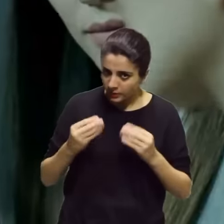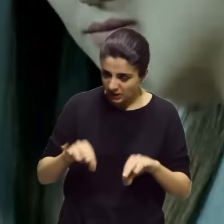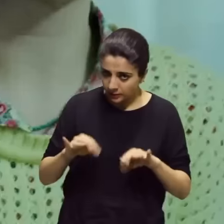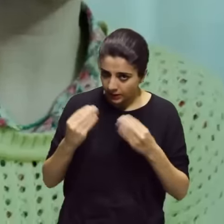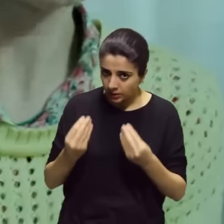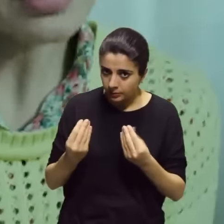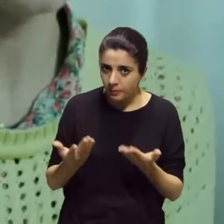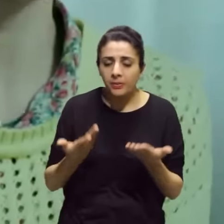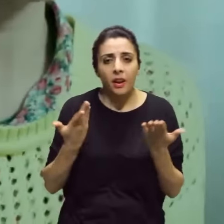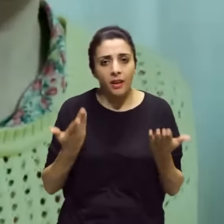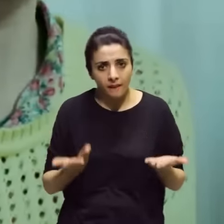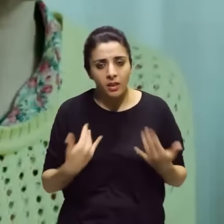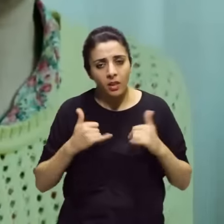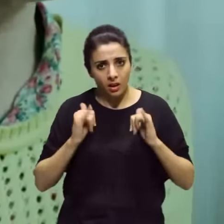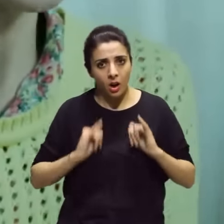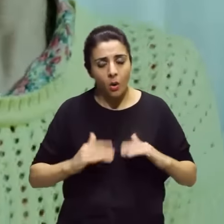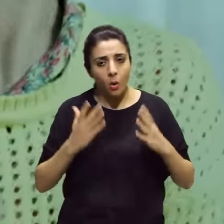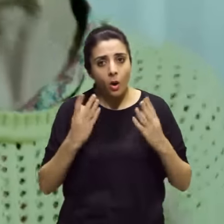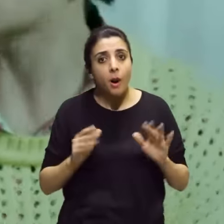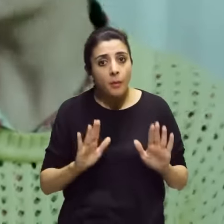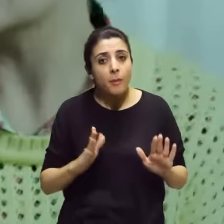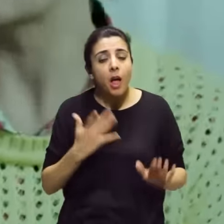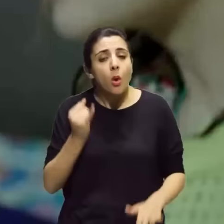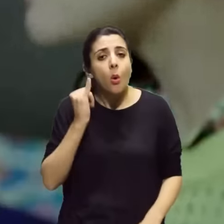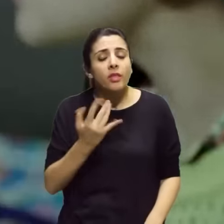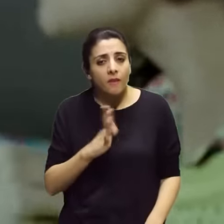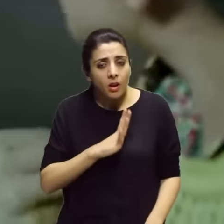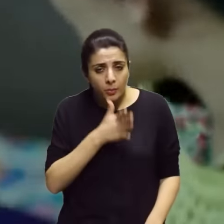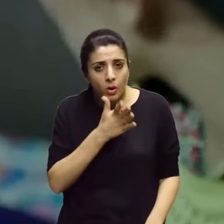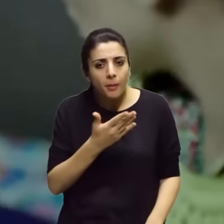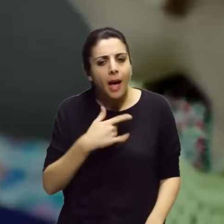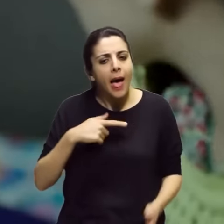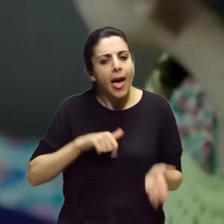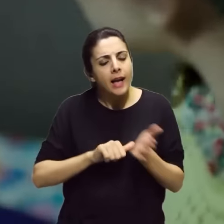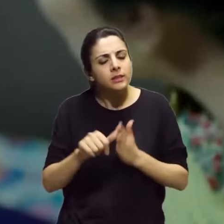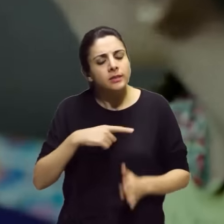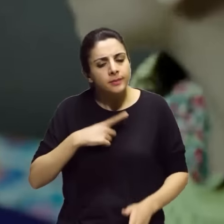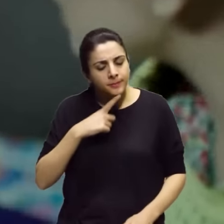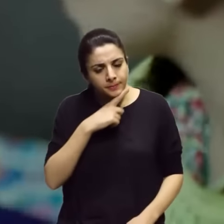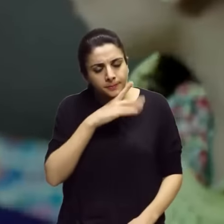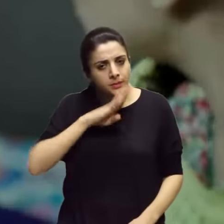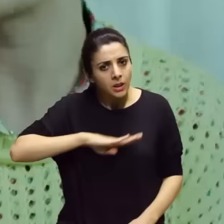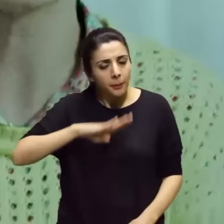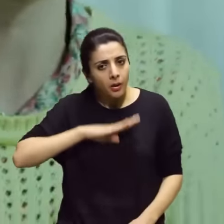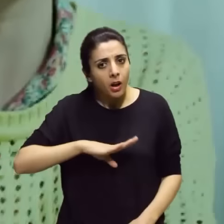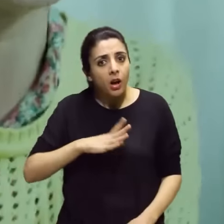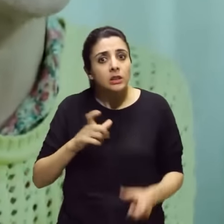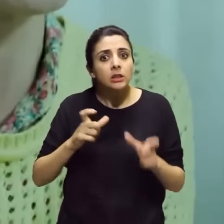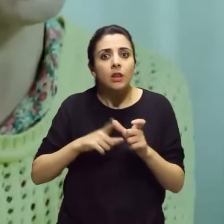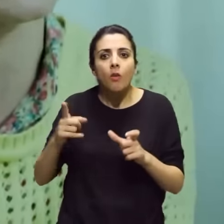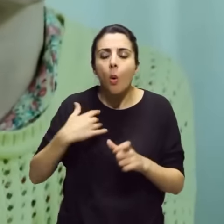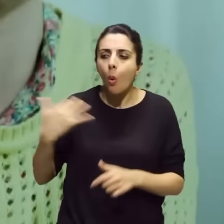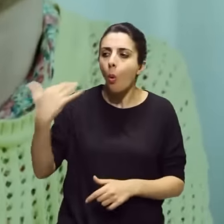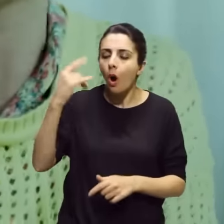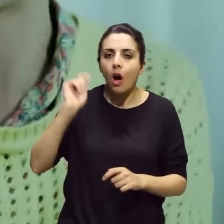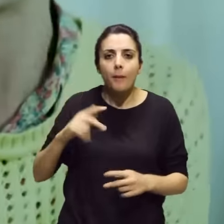misin? Evet, rahatladım da. Ama en kötüsü de bak, ben her şeyi içime atıyorum, hiçbir şey söylemiyorum. Ama Sevinç bir yandan